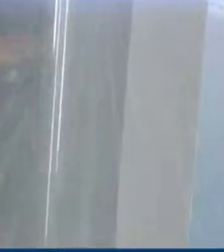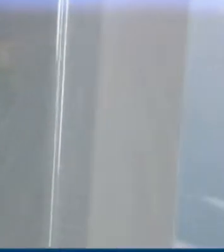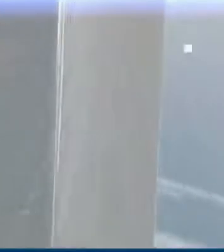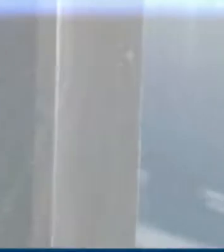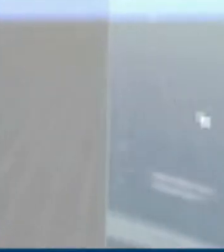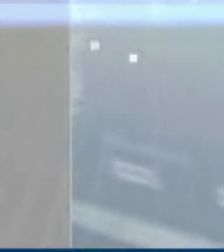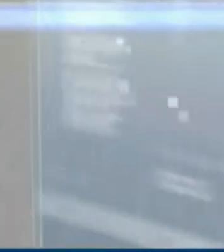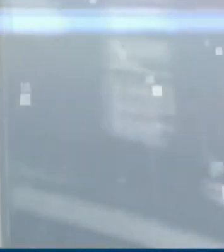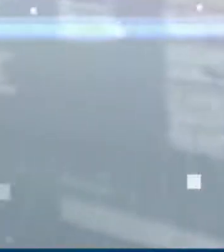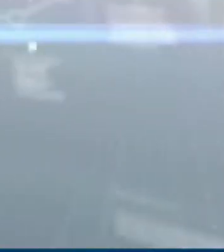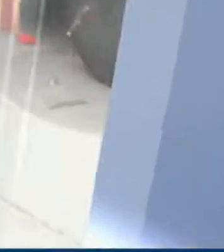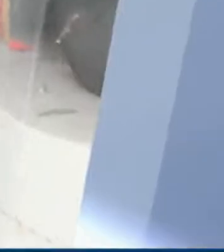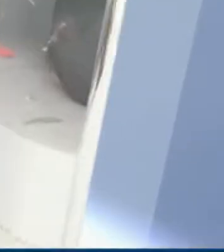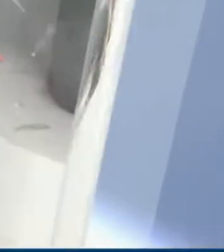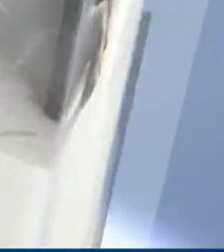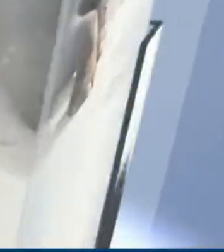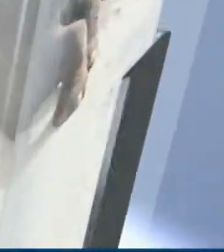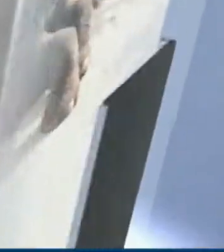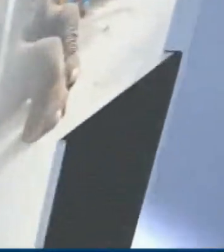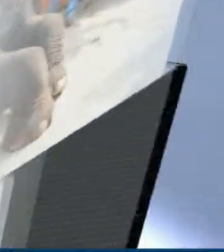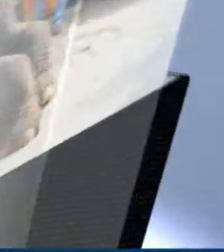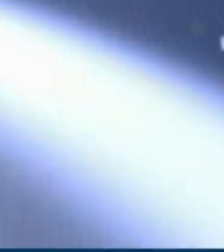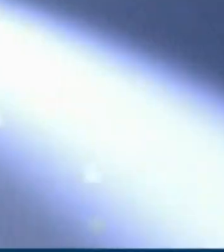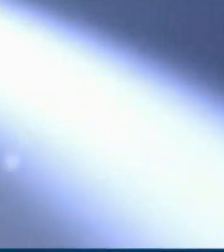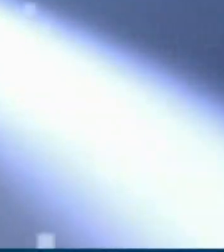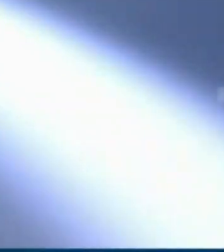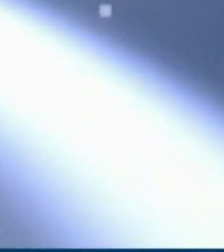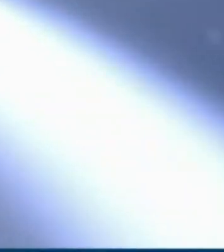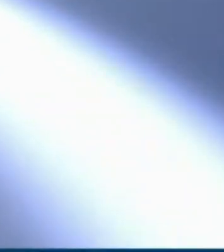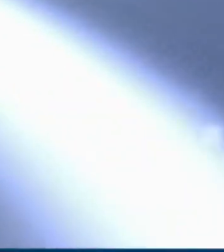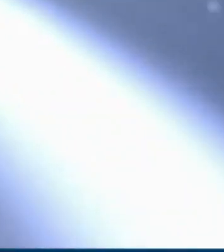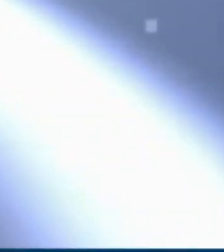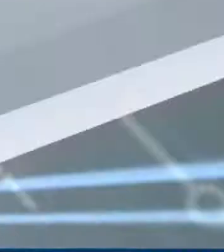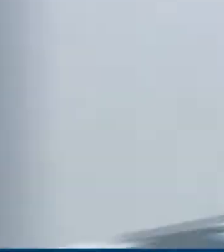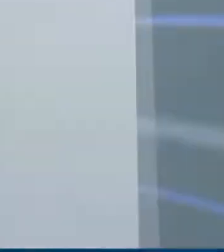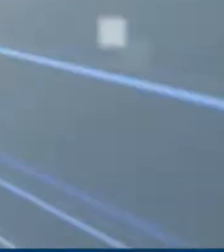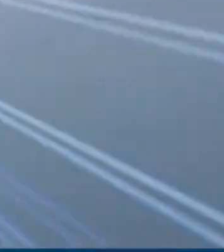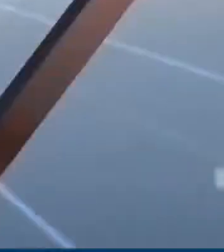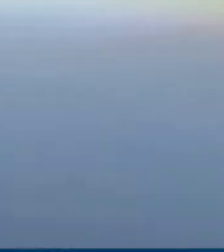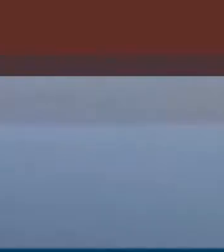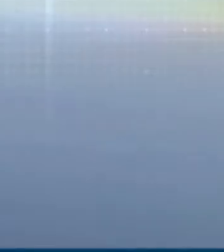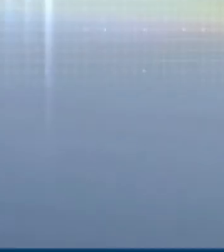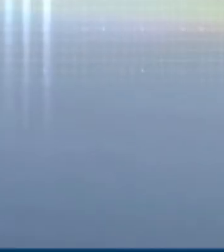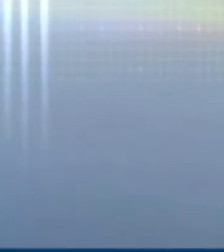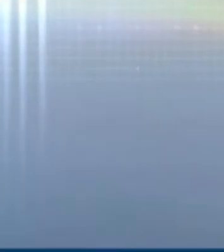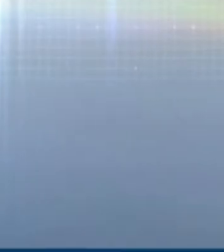ข่าวเสาร์อาทิตย์ผู้ข่าวเสาร์อาทิตย์